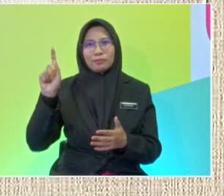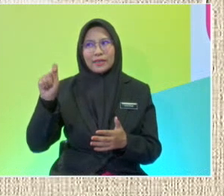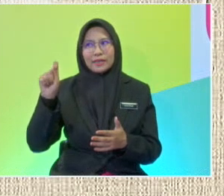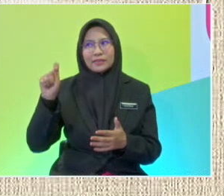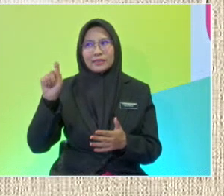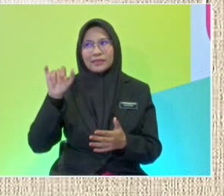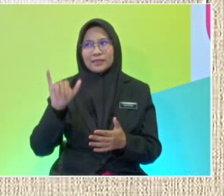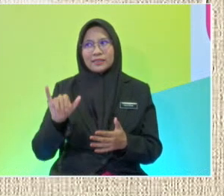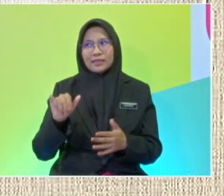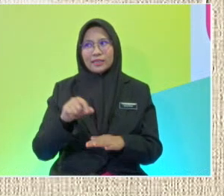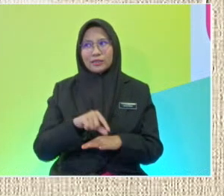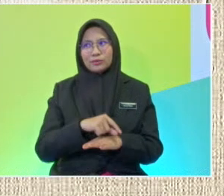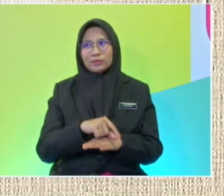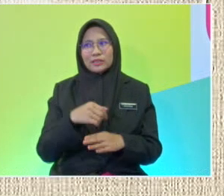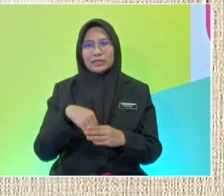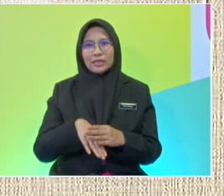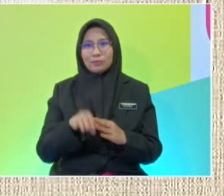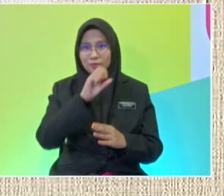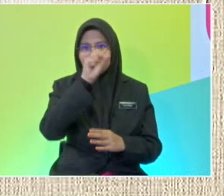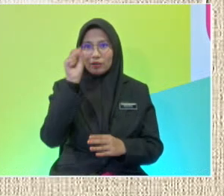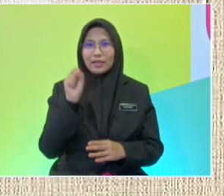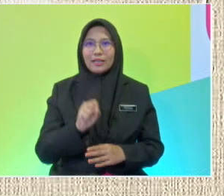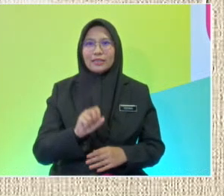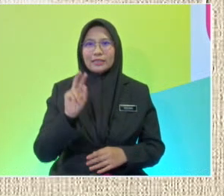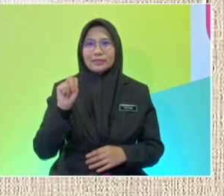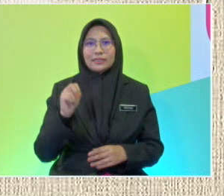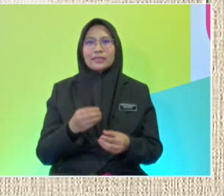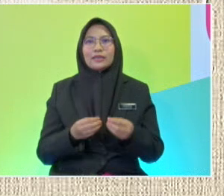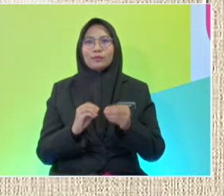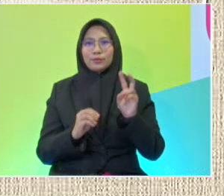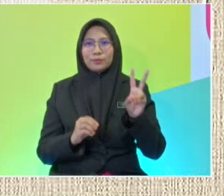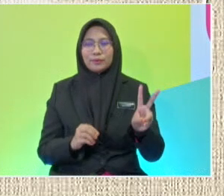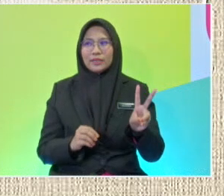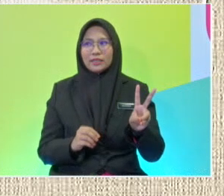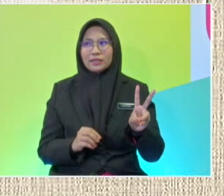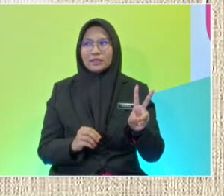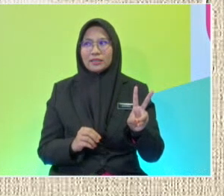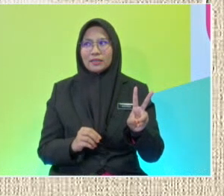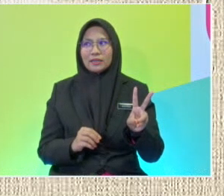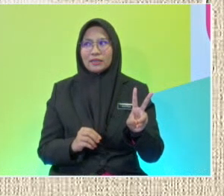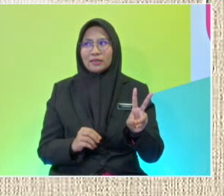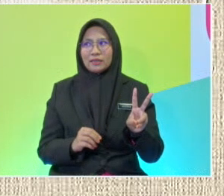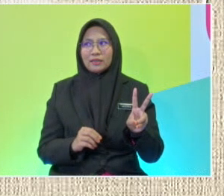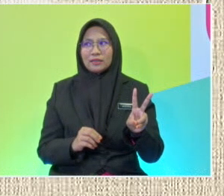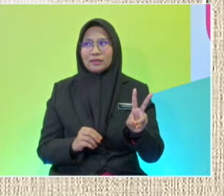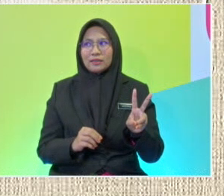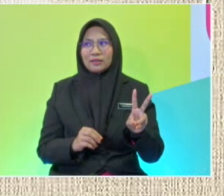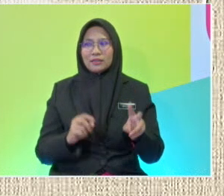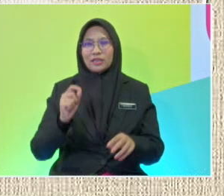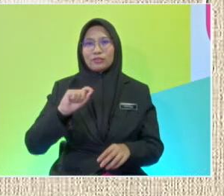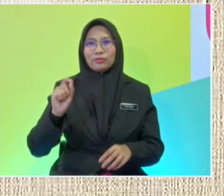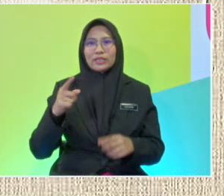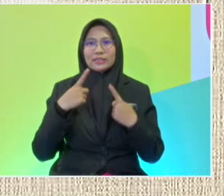dalam kertas olahan Oke Yang kedua kita akan tengok menulis jawaban